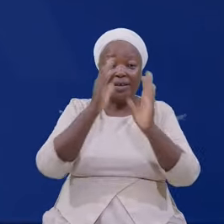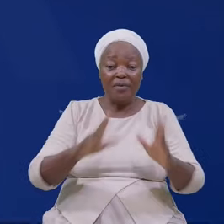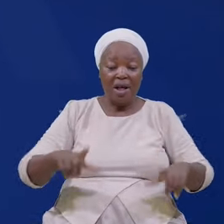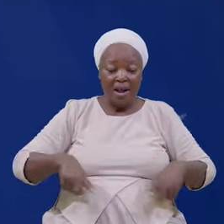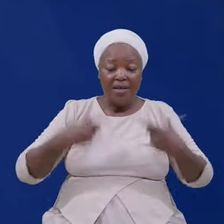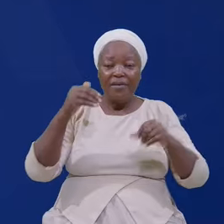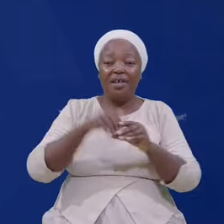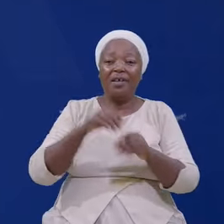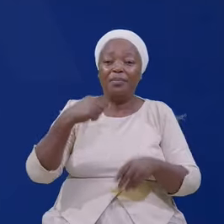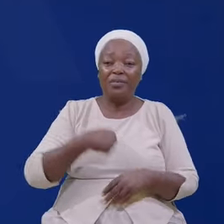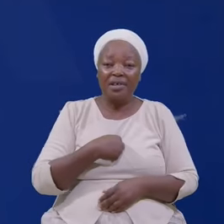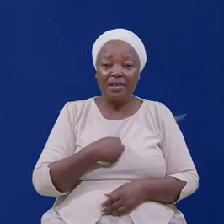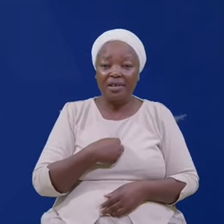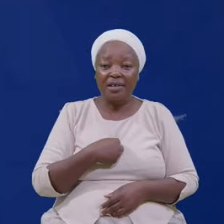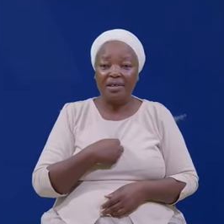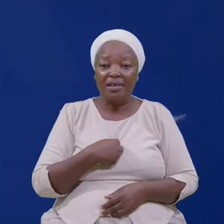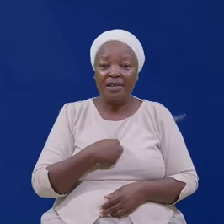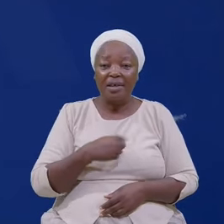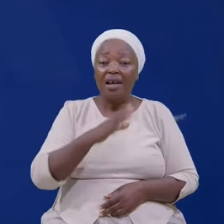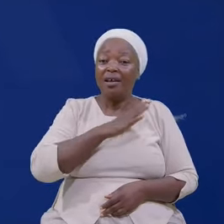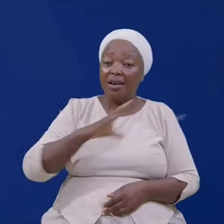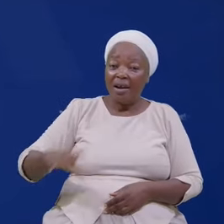Christ the Savior lives in me. Christ le Sauveur vit en moi.